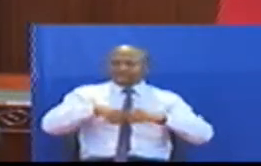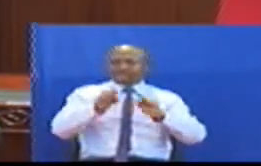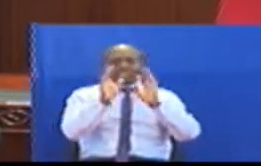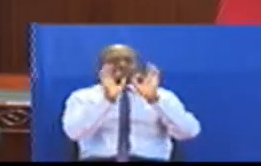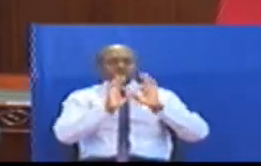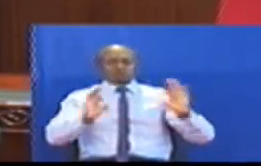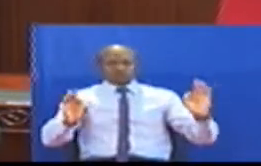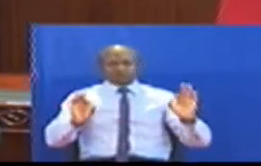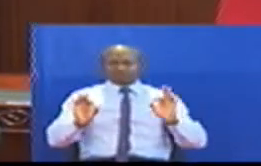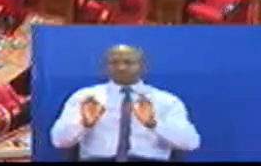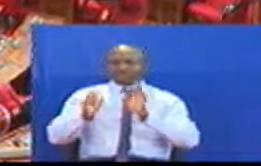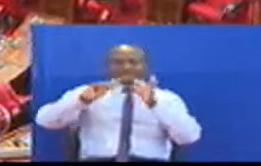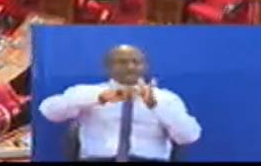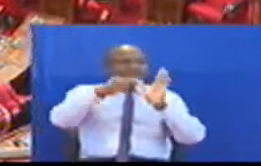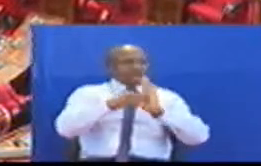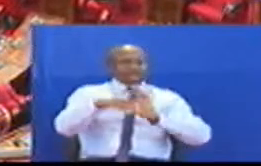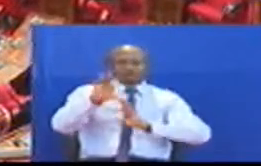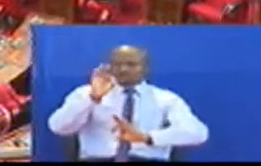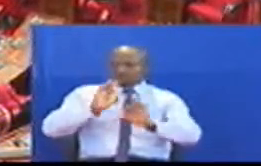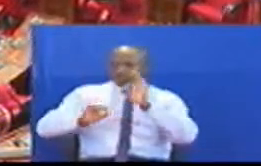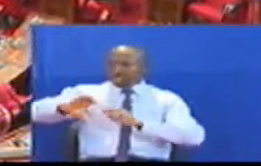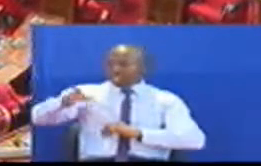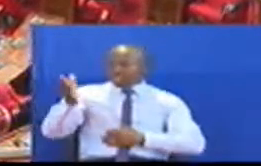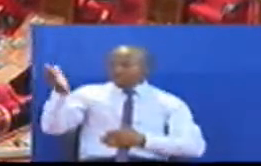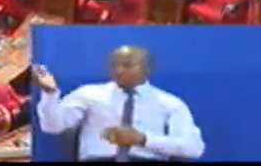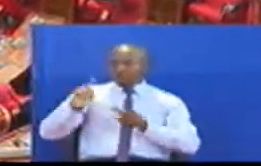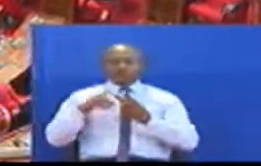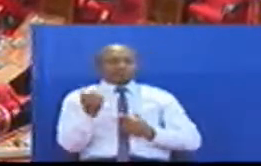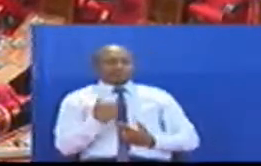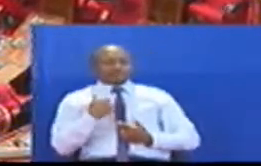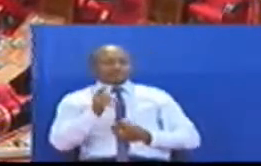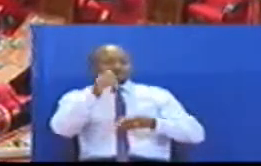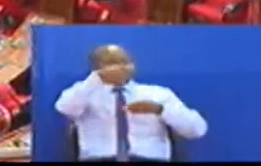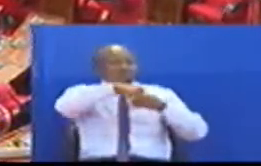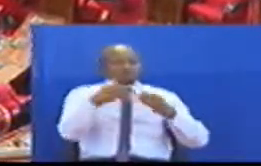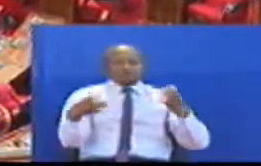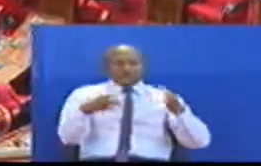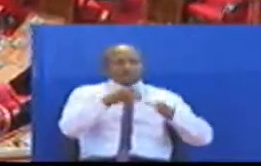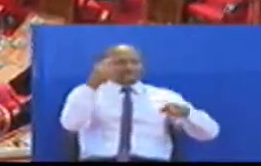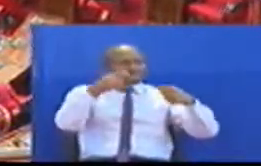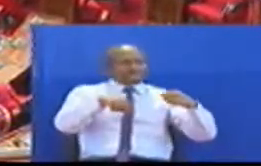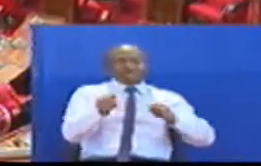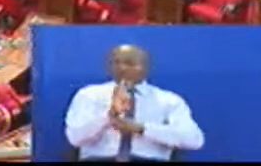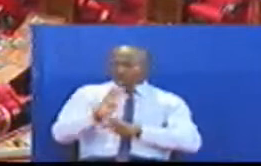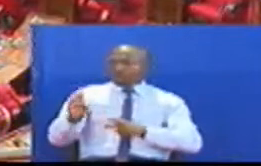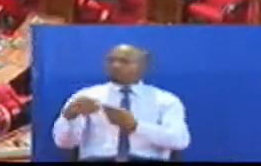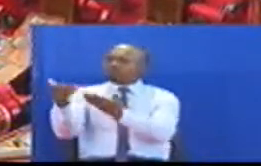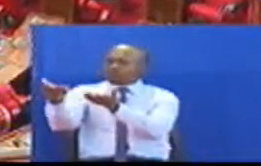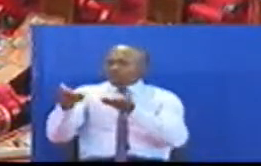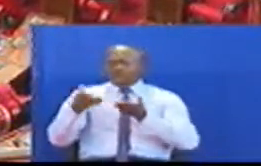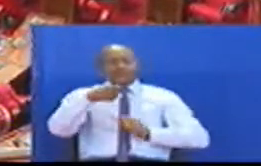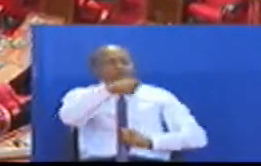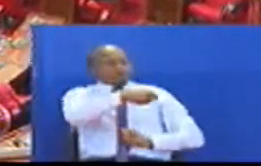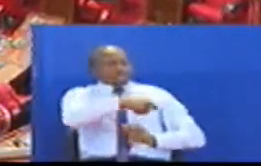wa ilani ya uchaguzi katika jimbo la Sikonge. Na mimi kwa kweli kama mjumbe wa kamati ya siasa ya wilaya nizipokee hizo pongezi, na